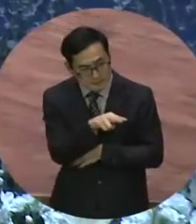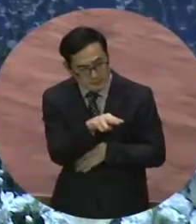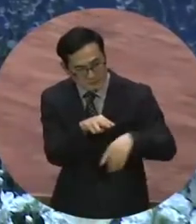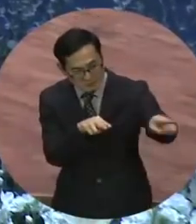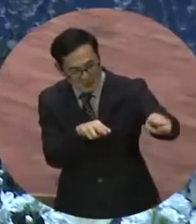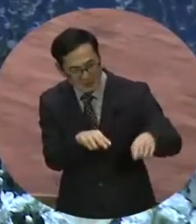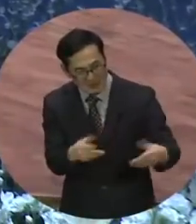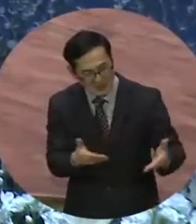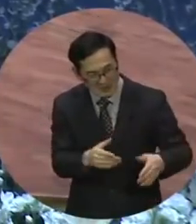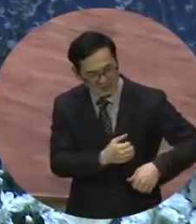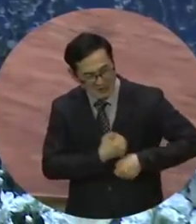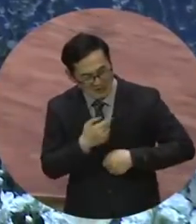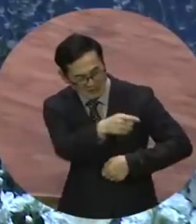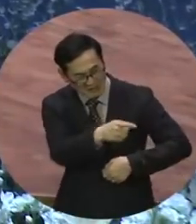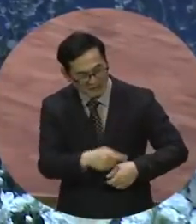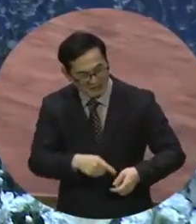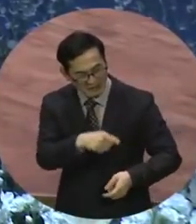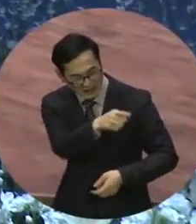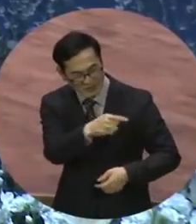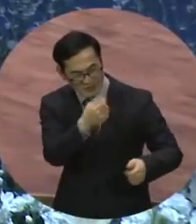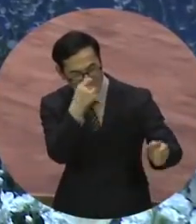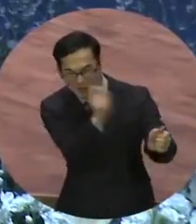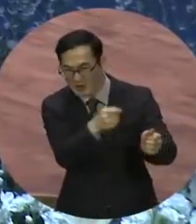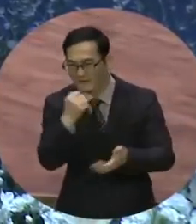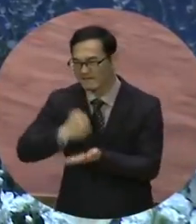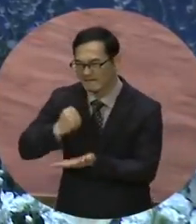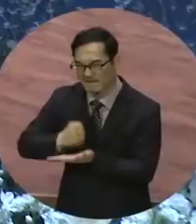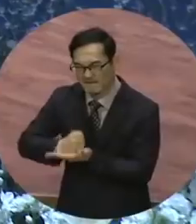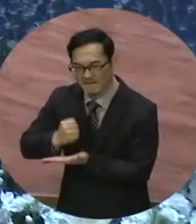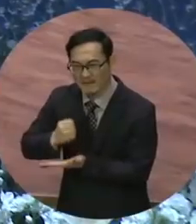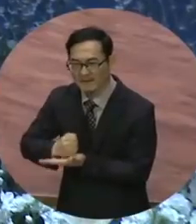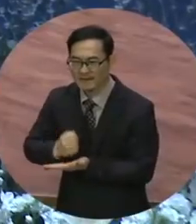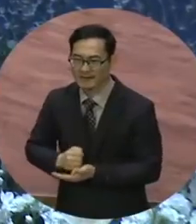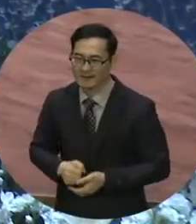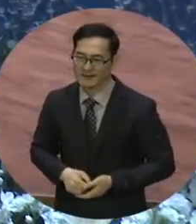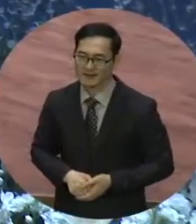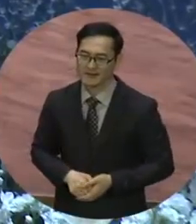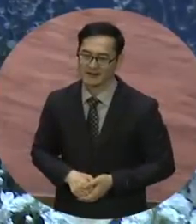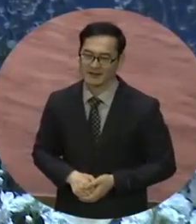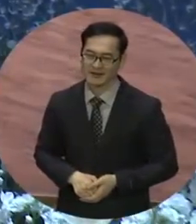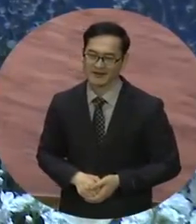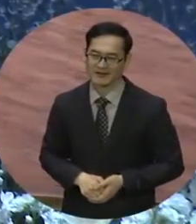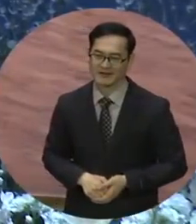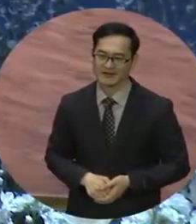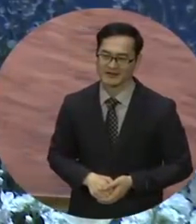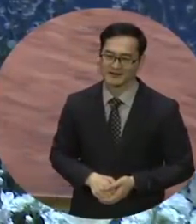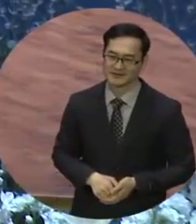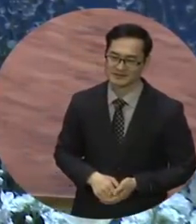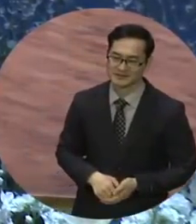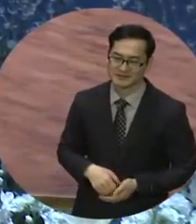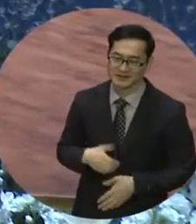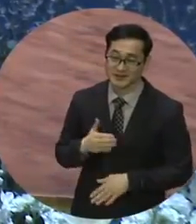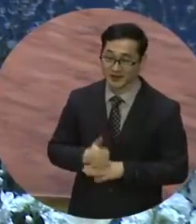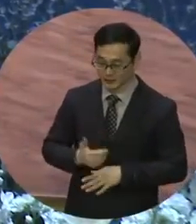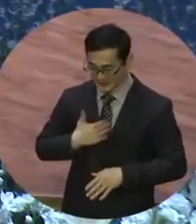사람 비판하고 판단하고 그 농땡이를 친다고. 아, 농땡이는 남 말을 많이 하구나.